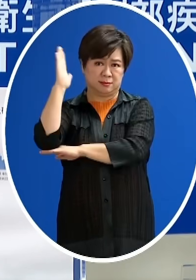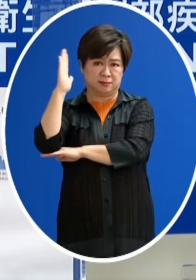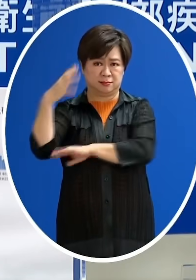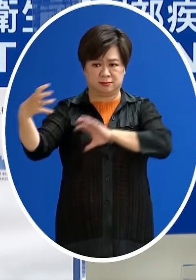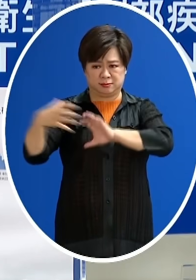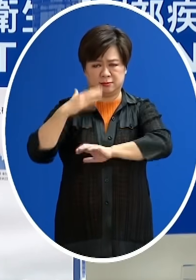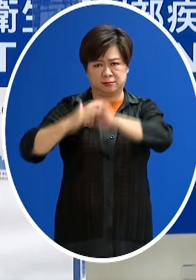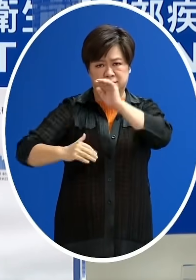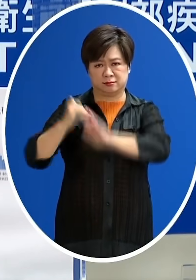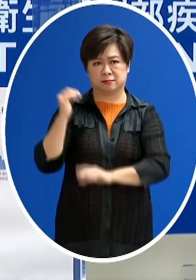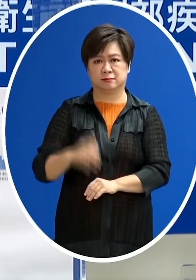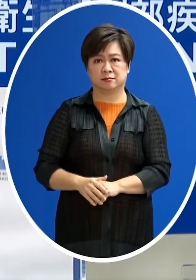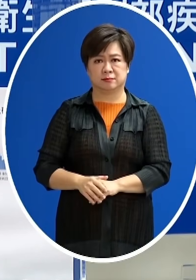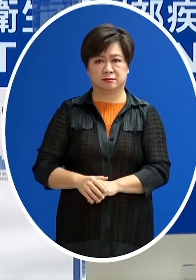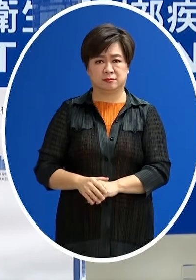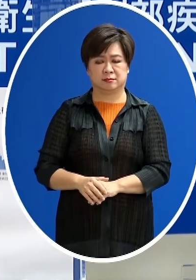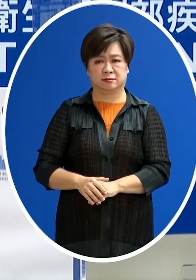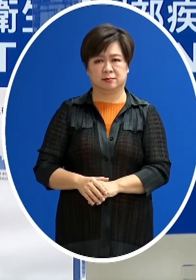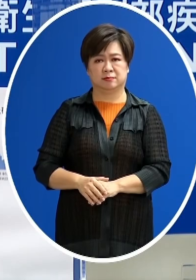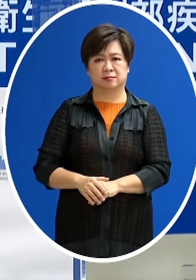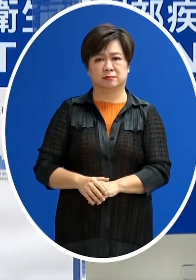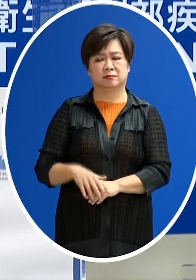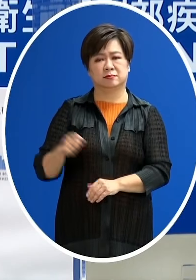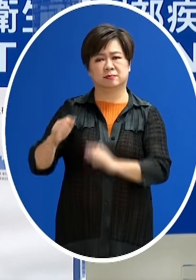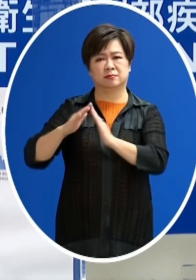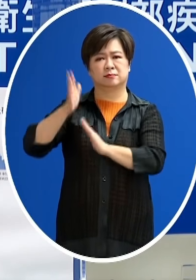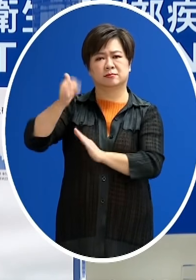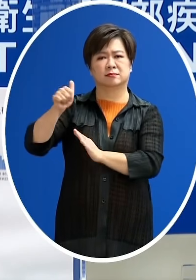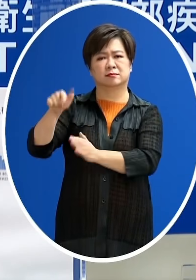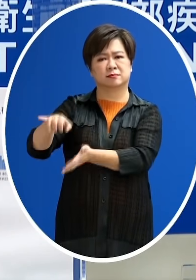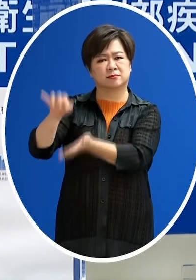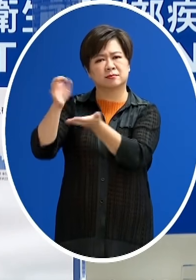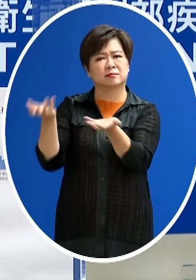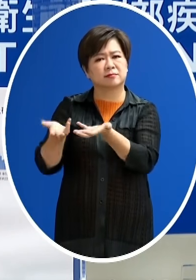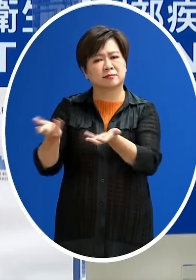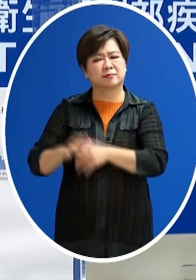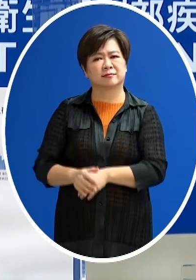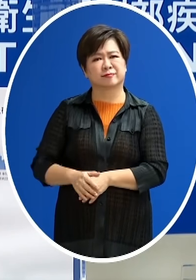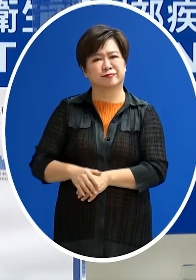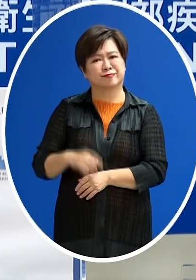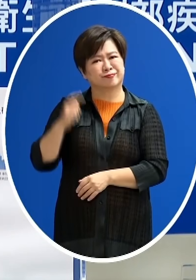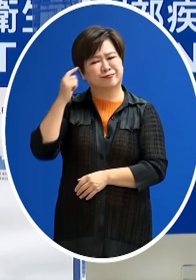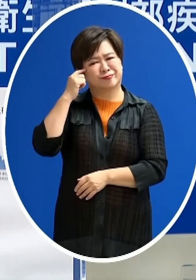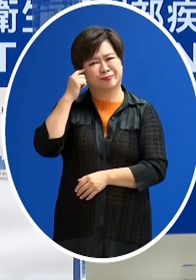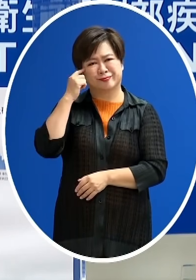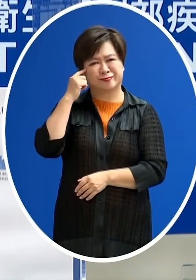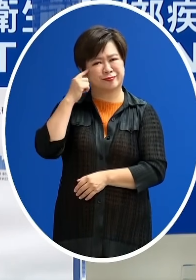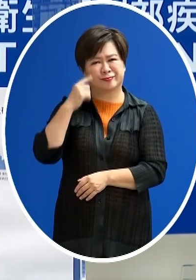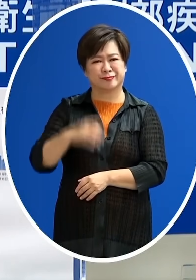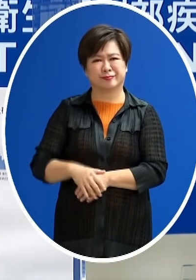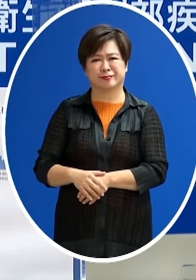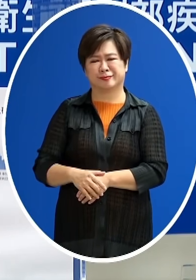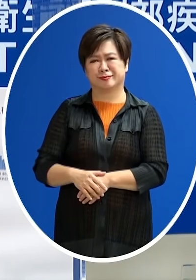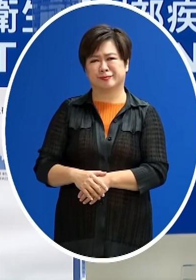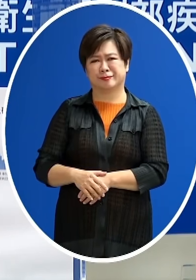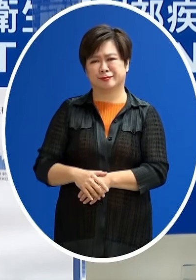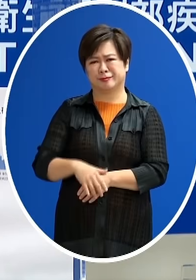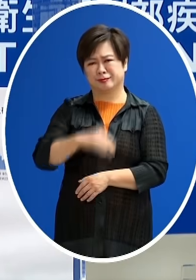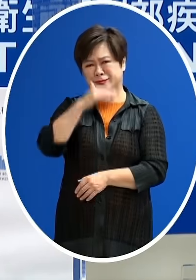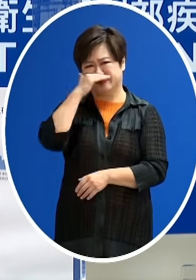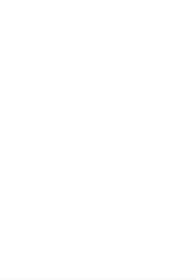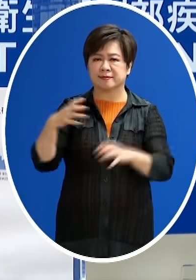哈。那如果针对个人讲这样子的话，那我觉得就有一点不够厚道了。好，大家都互相帮忙